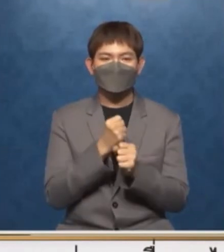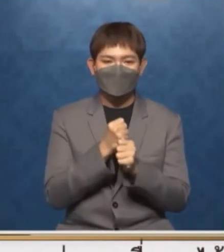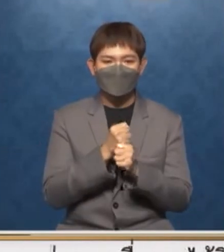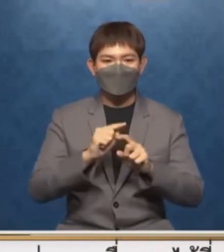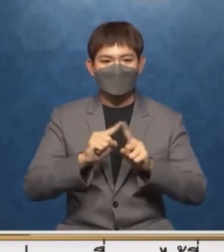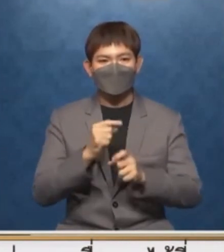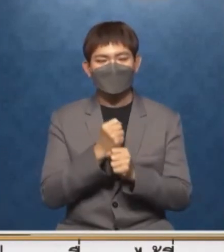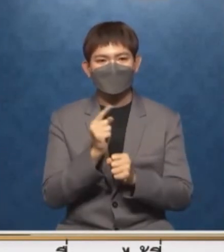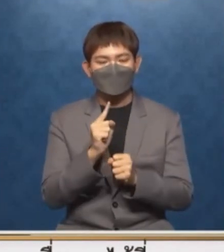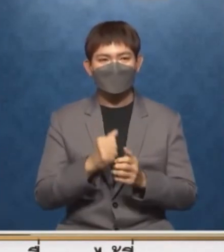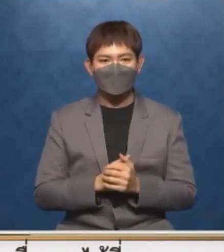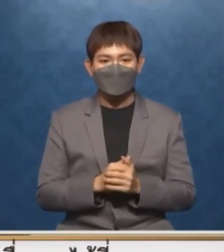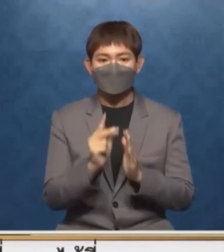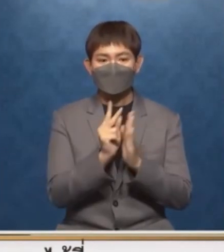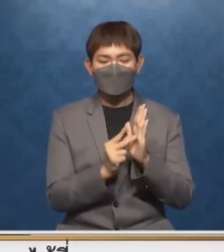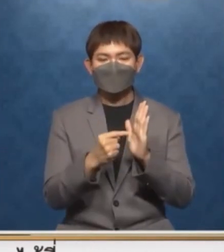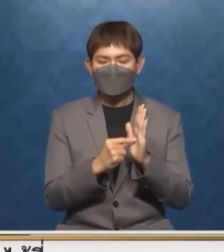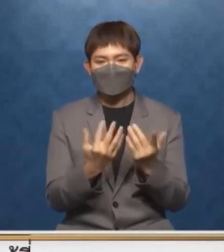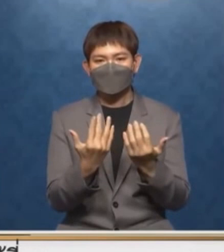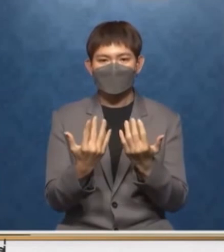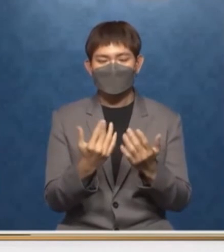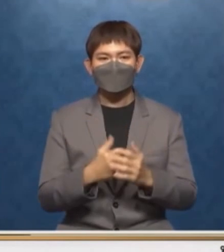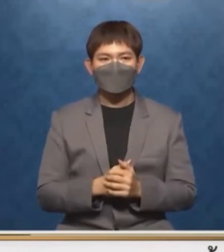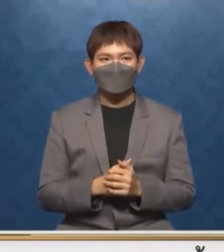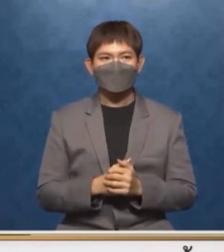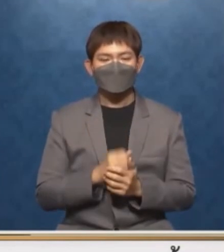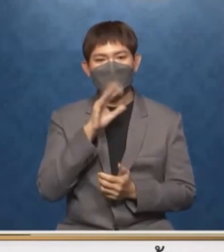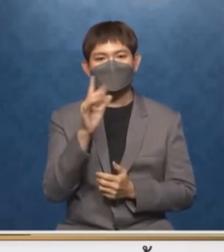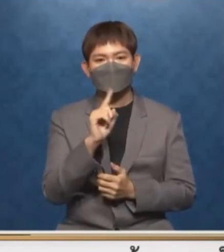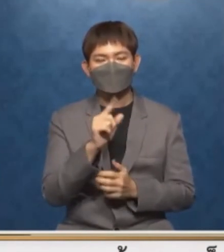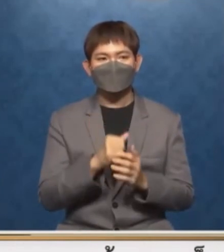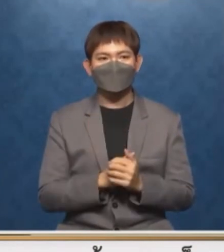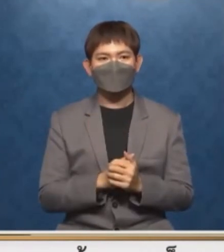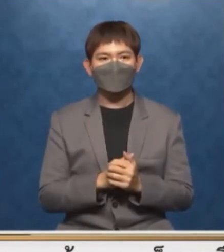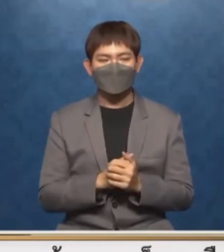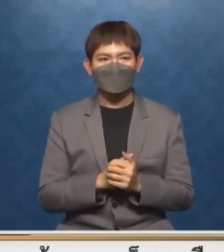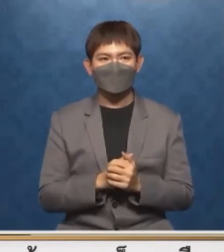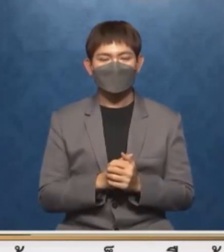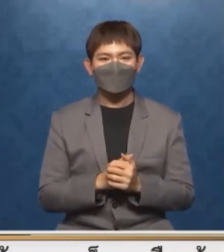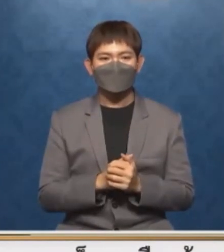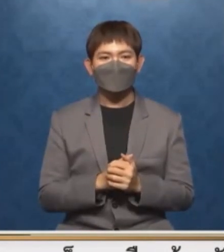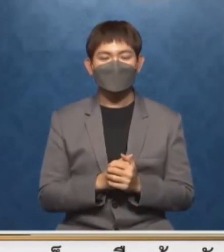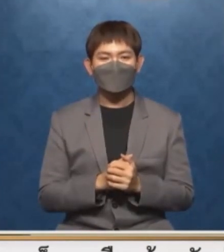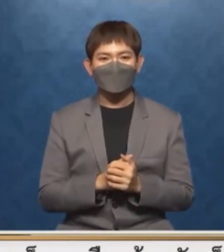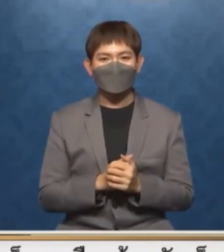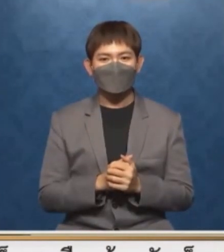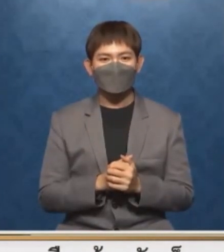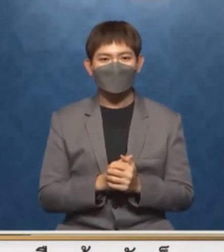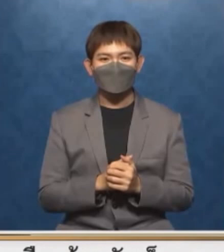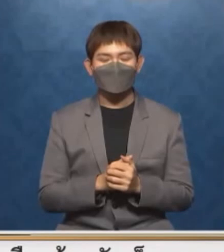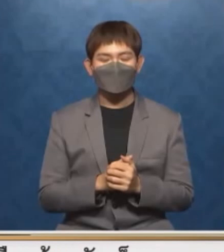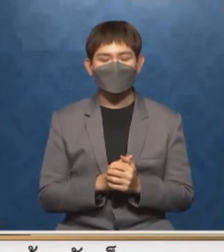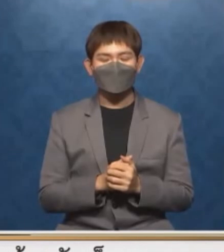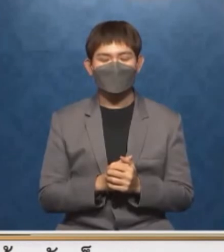นเขียนกฎหมายฉบับนี้ยังอารมณ์ค้างครับที่ผมบอกอารมณ์ค้างแบบนี้ท่านประธานครับถ้าดูในข้อขอ